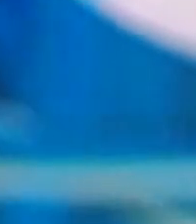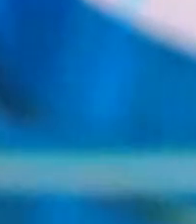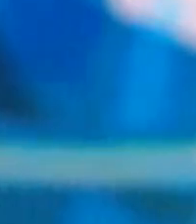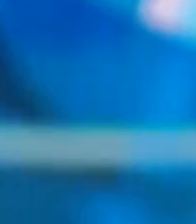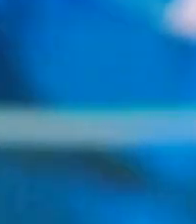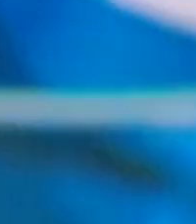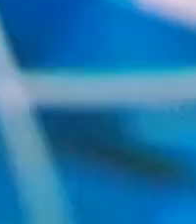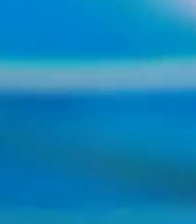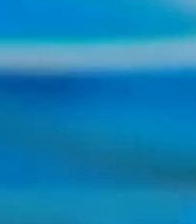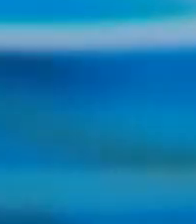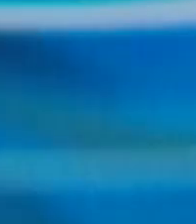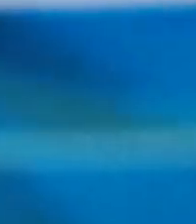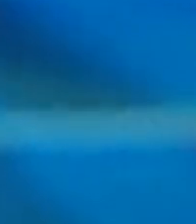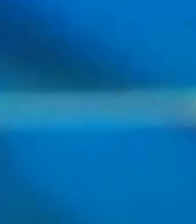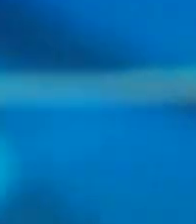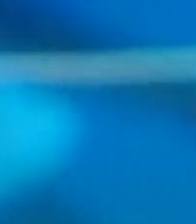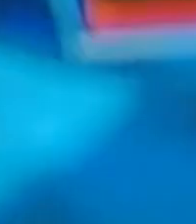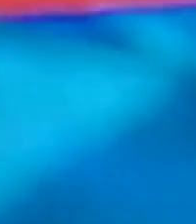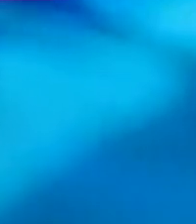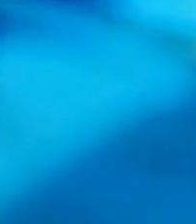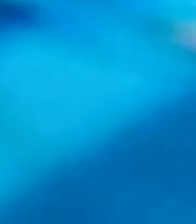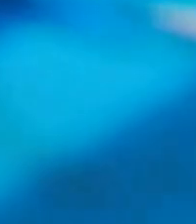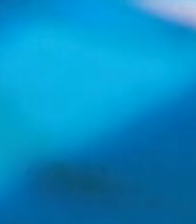Подписывайтесь, ставьте лайки, оставляйте комментарии и